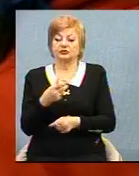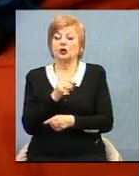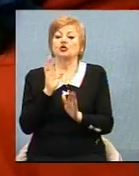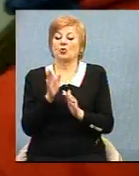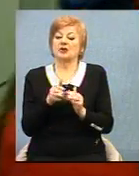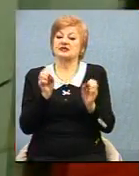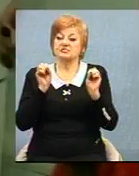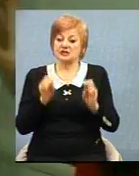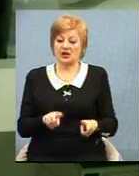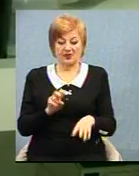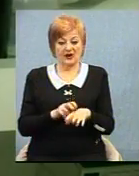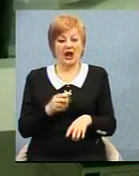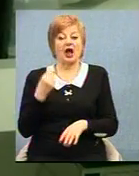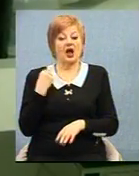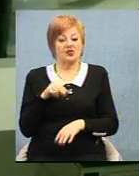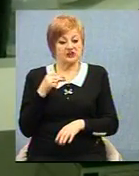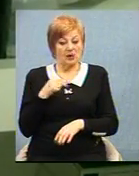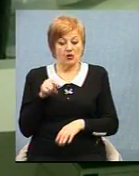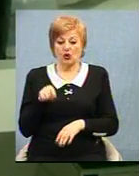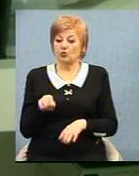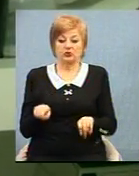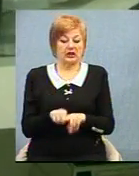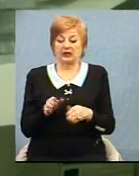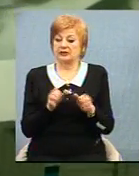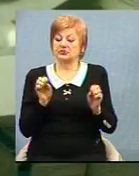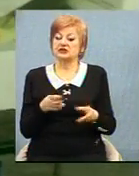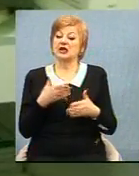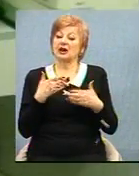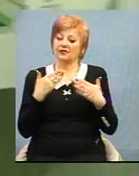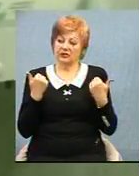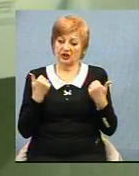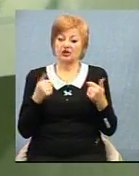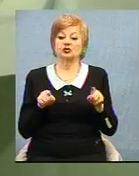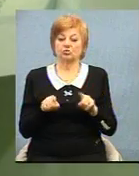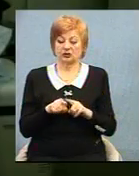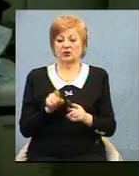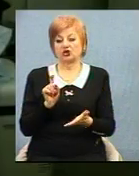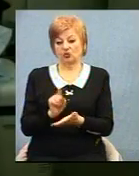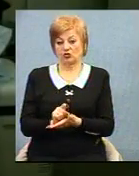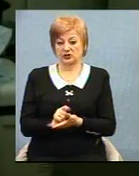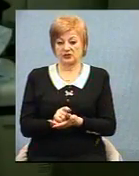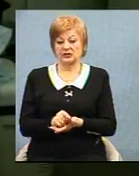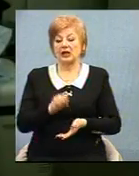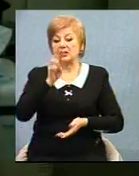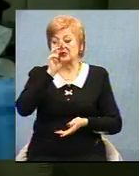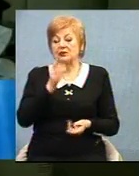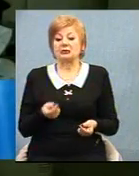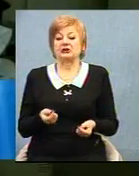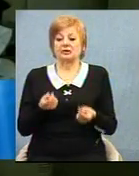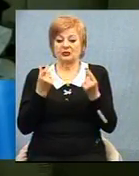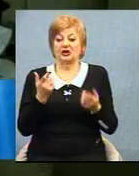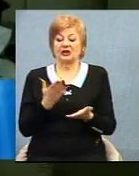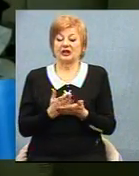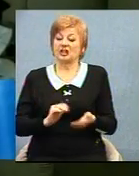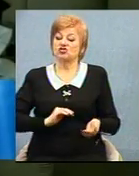кваліфіковані ветеринари. У запорізькому побутовику таких фахівців немає, як і відповідної вакансії. Зарплата дуже маленька, є частні